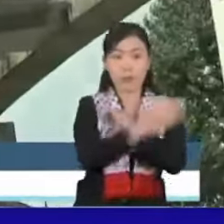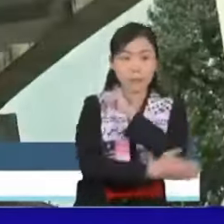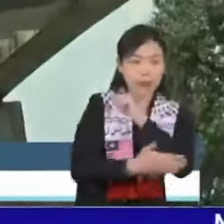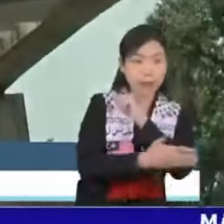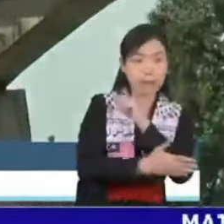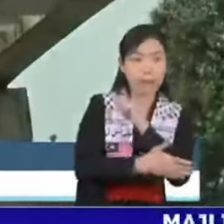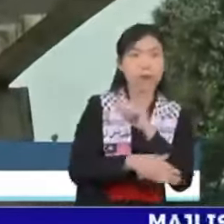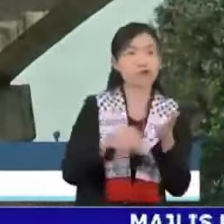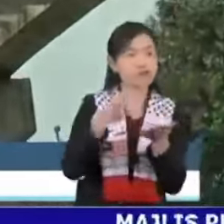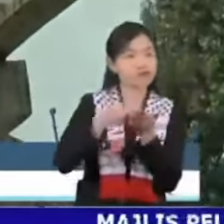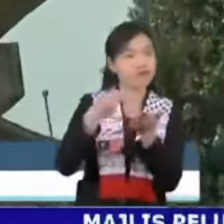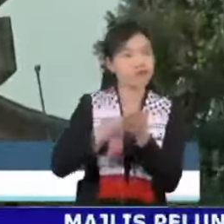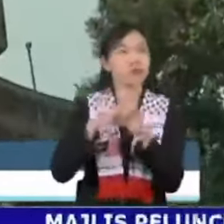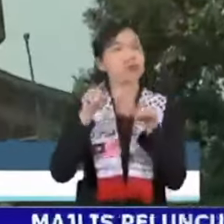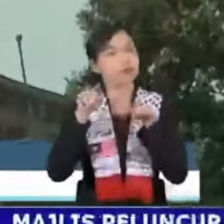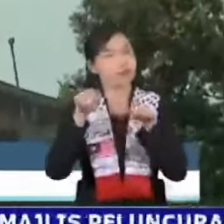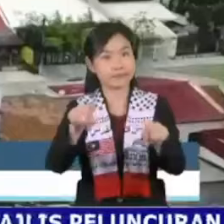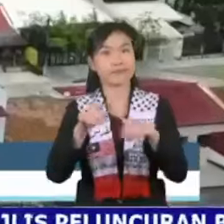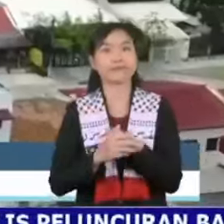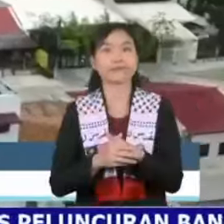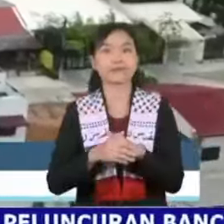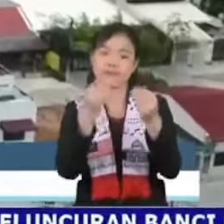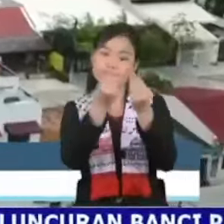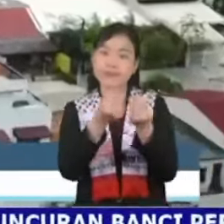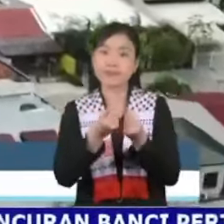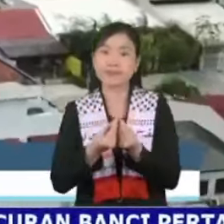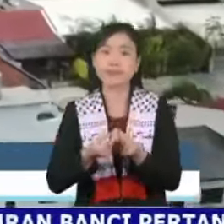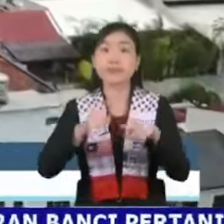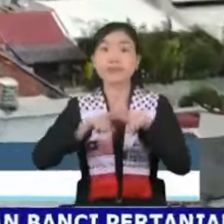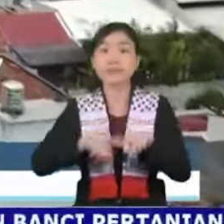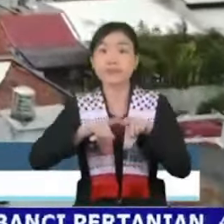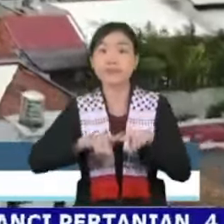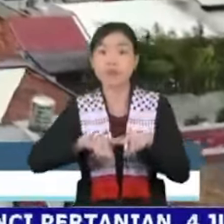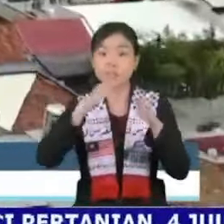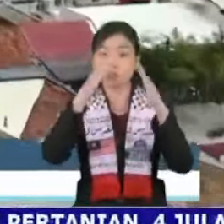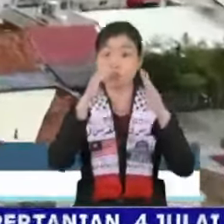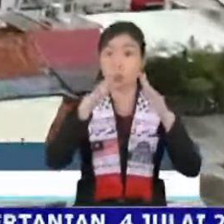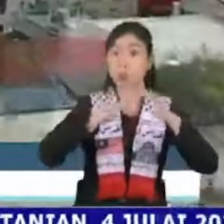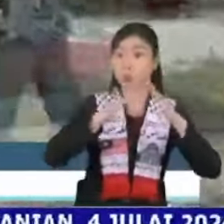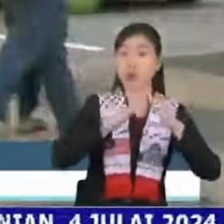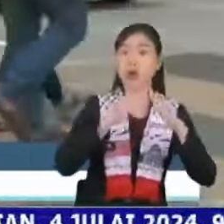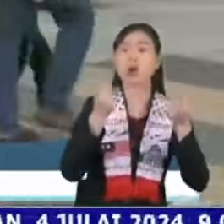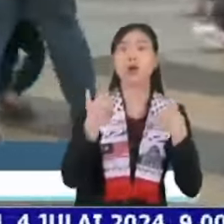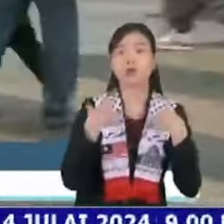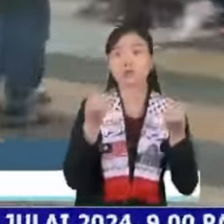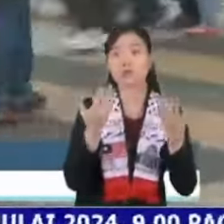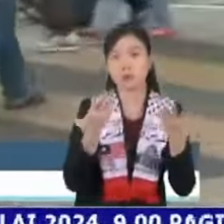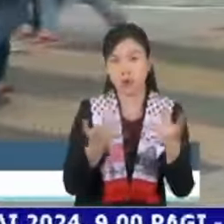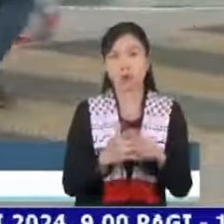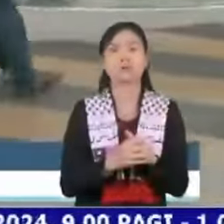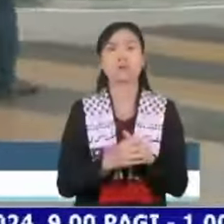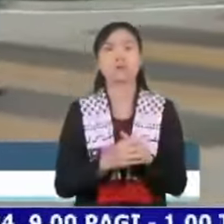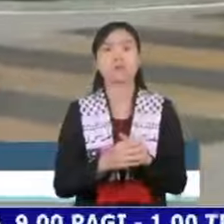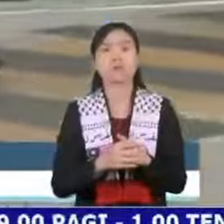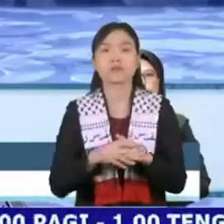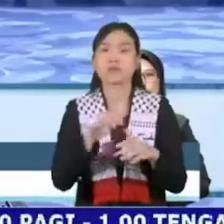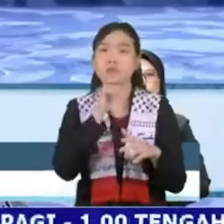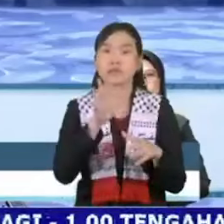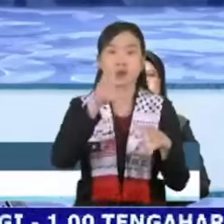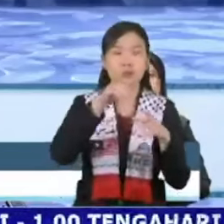Pengiraan indikator itu disusun berdasarkan perbelanjaan isi rumah dalam pelbagai aspek yang secara umumnya tidak dimasukkan